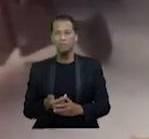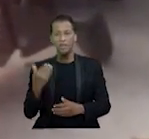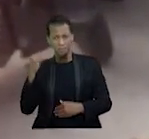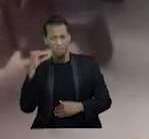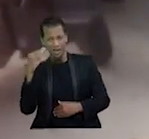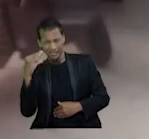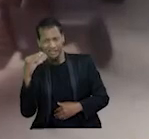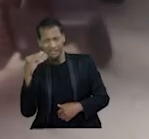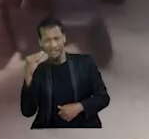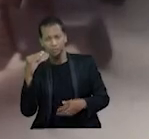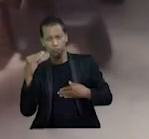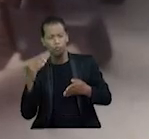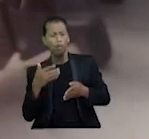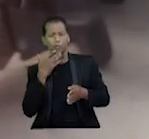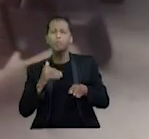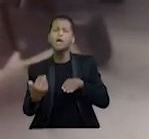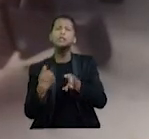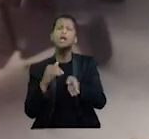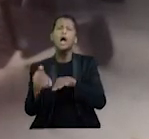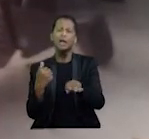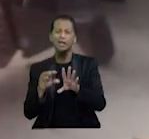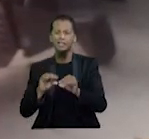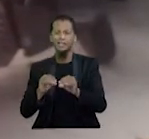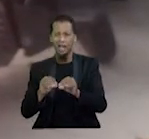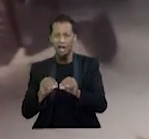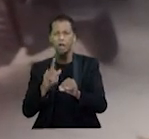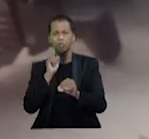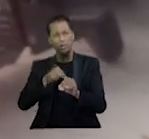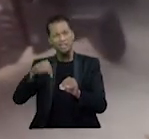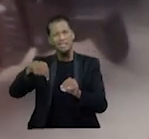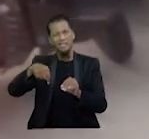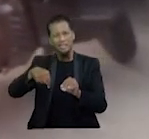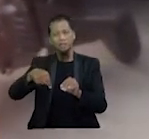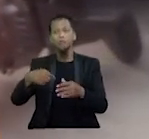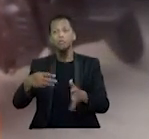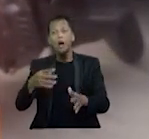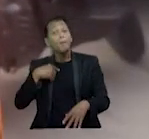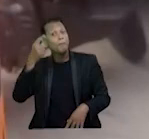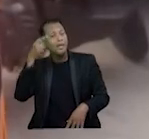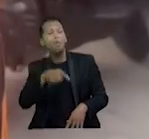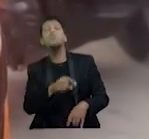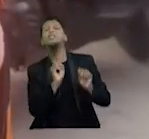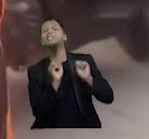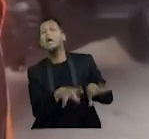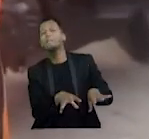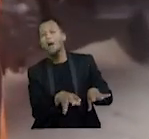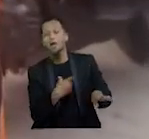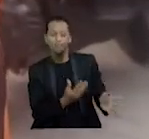biasa kan tugas di sini, ternyata itu ada selimut. Kirain kita itu sampah, tapi ternyata itu pas dibuka